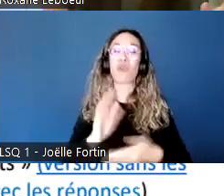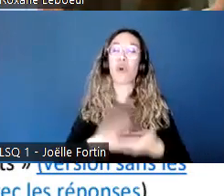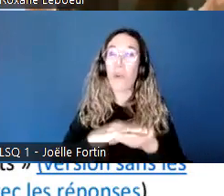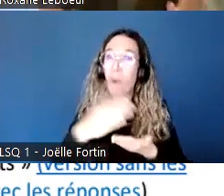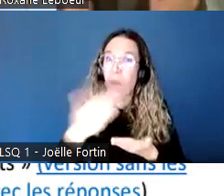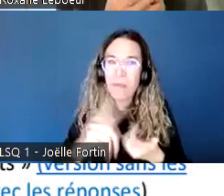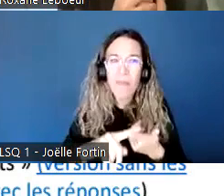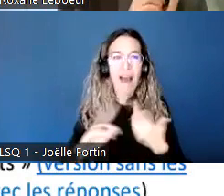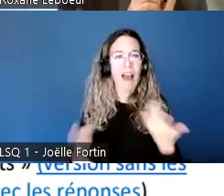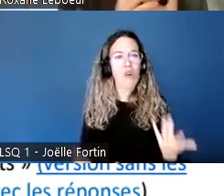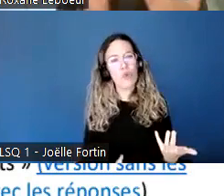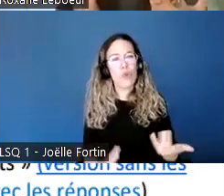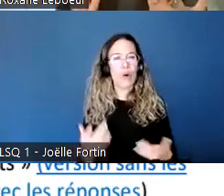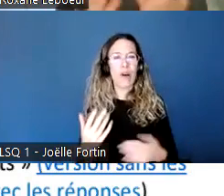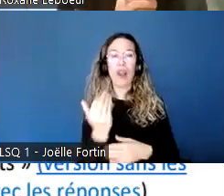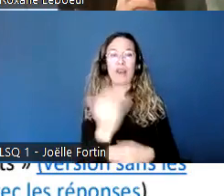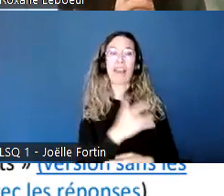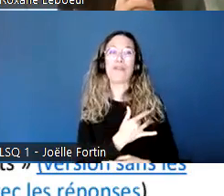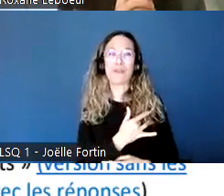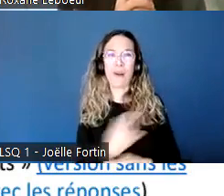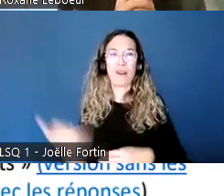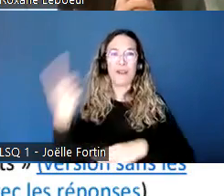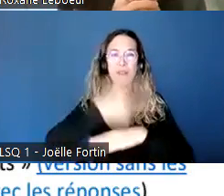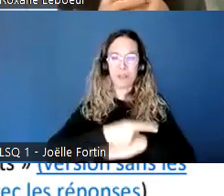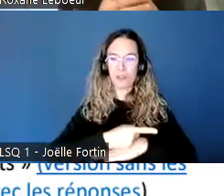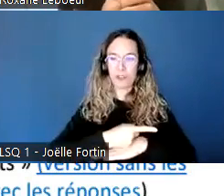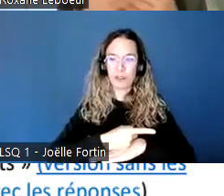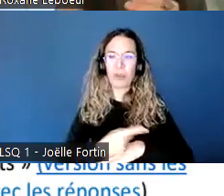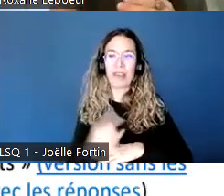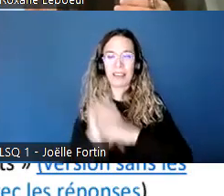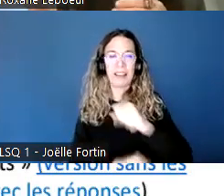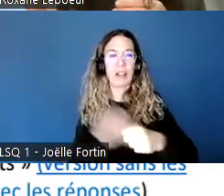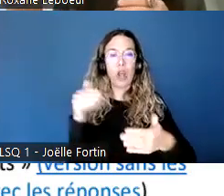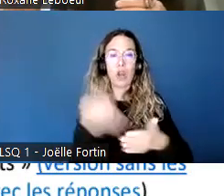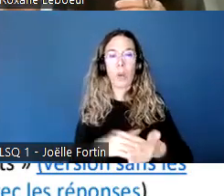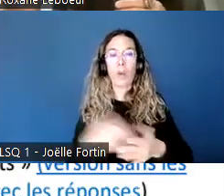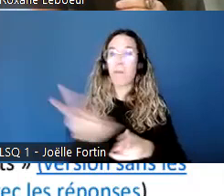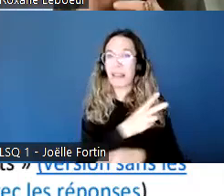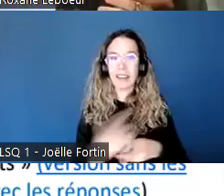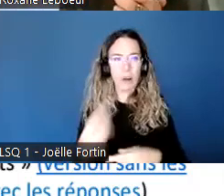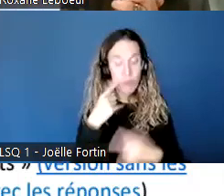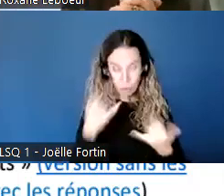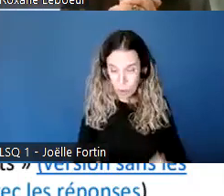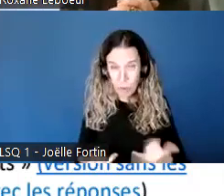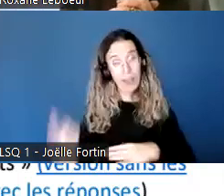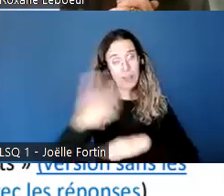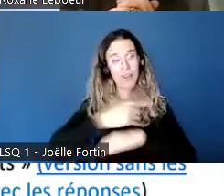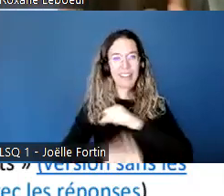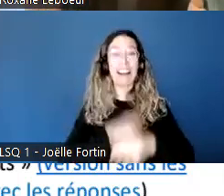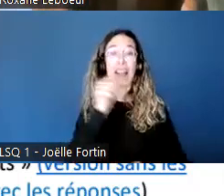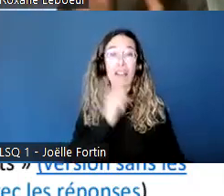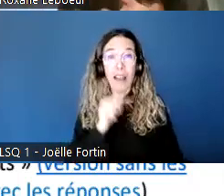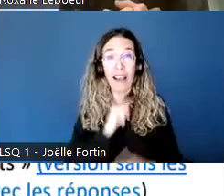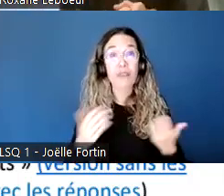ou le classique, là, le 15 juin, la Journée internationale de lutte contre la maltraitance, ou même aujourd'hui, je vois, c'est la Journée internationale de la tolérance,